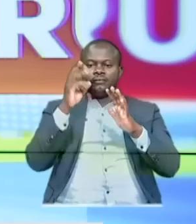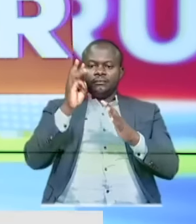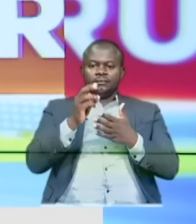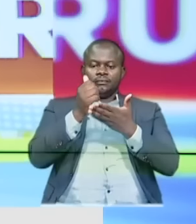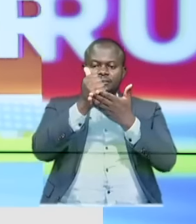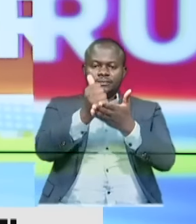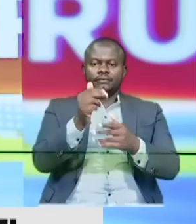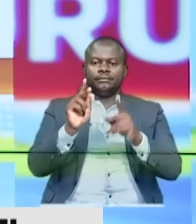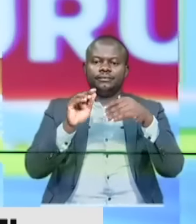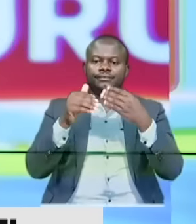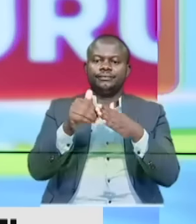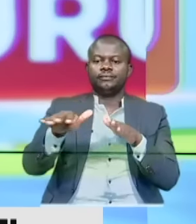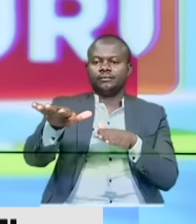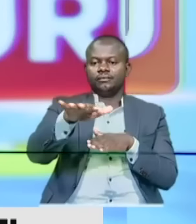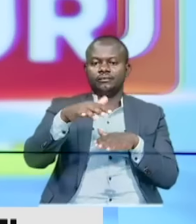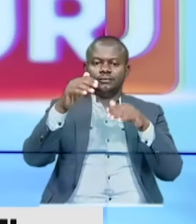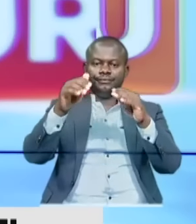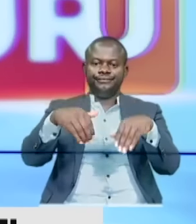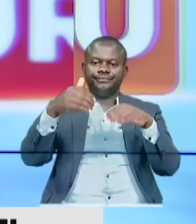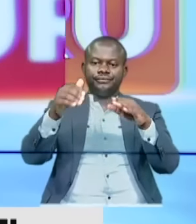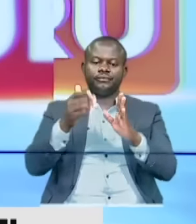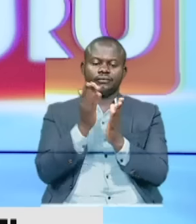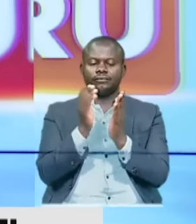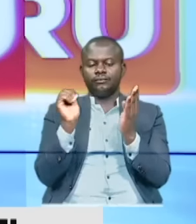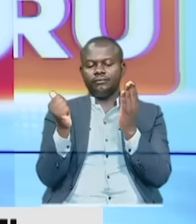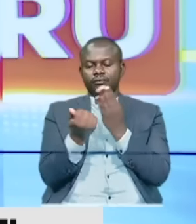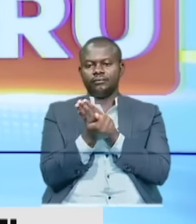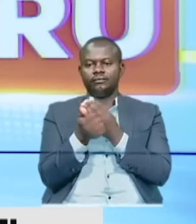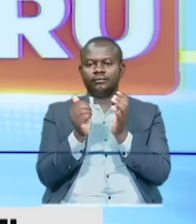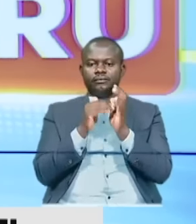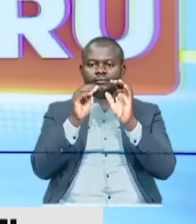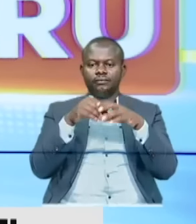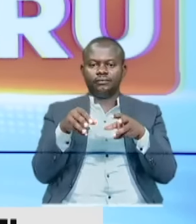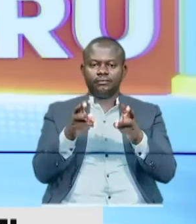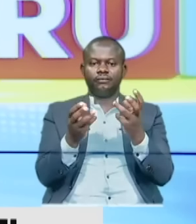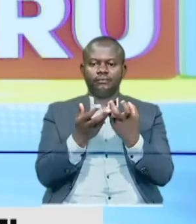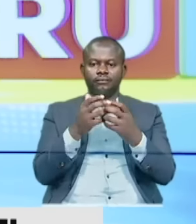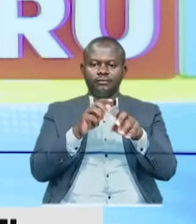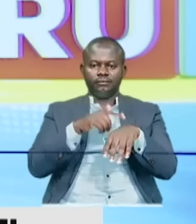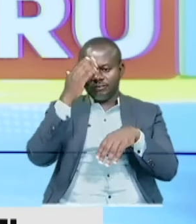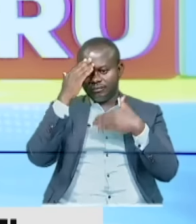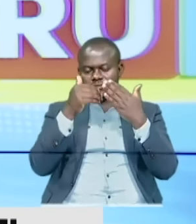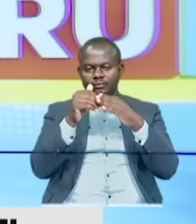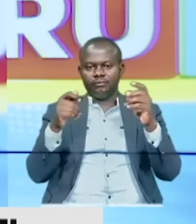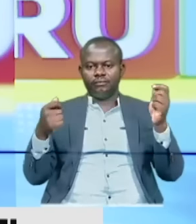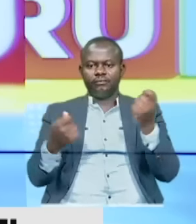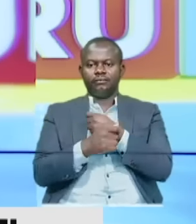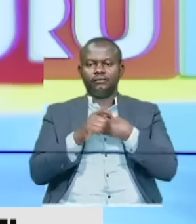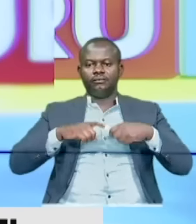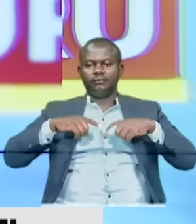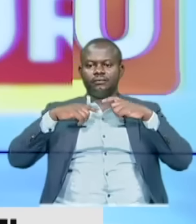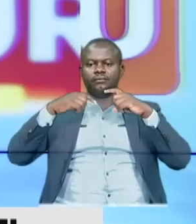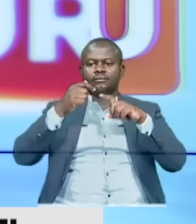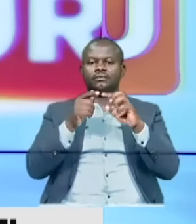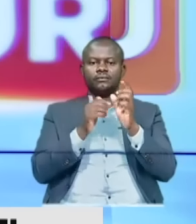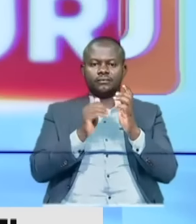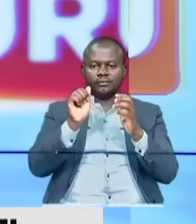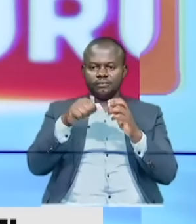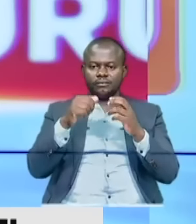uzafasha abaturage baho guhinga igihingwa cy'imyumbati kandi bakagihingwa mu buryo bugezweho kugira ngo bahindure imibereho yabo babashe no